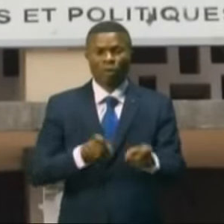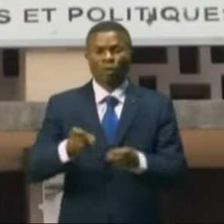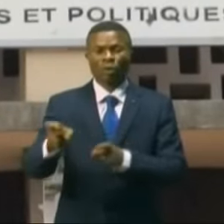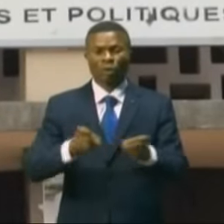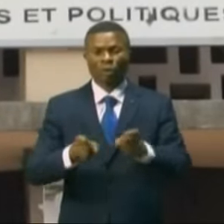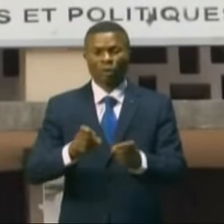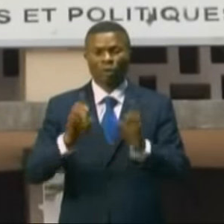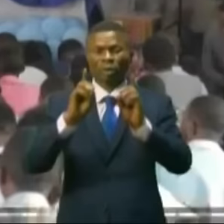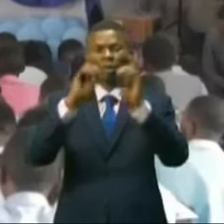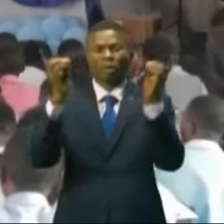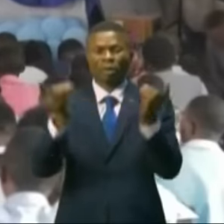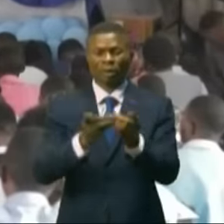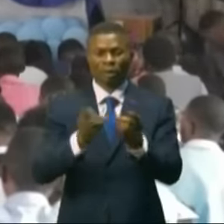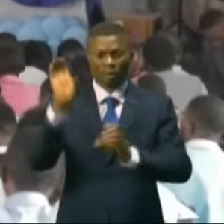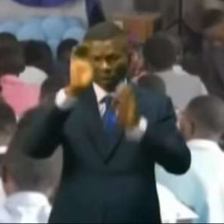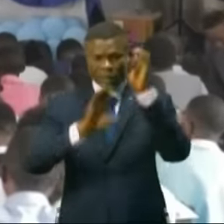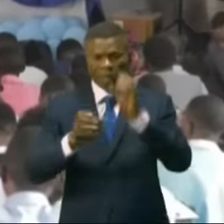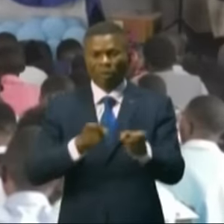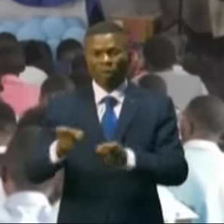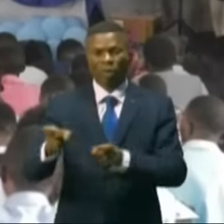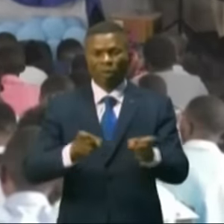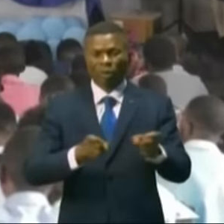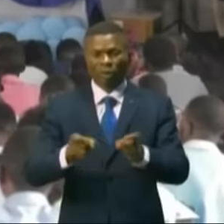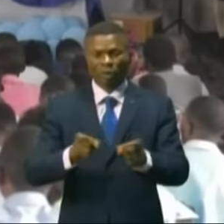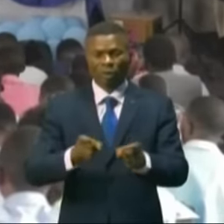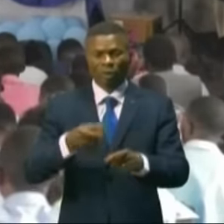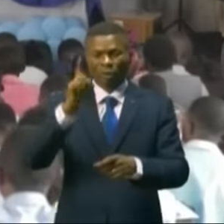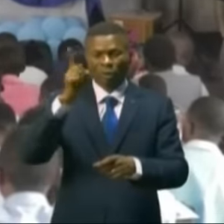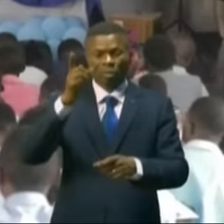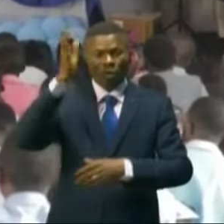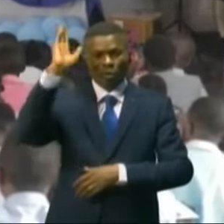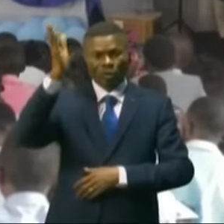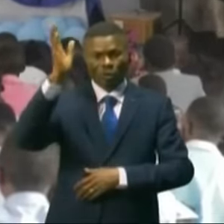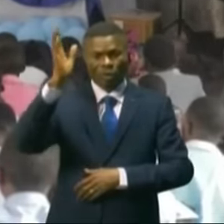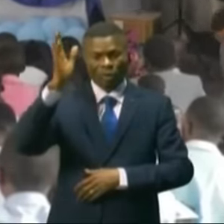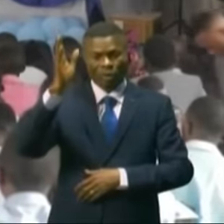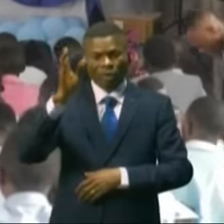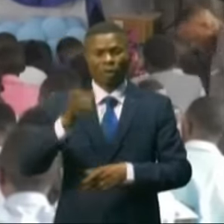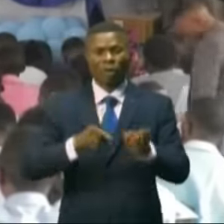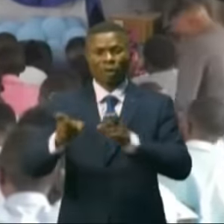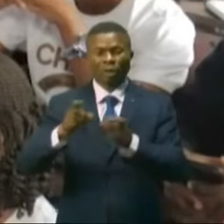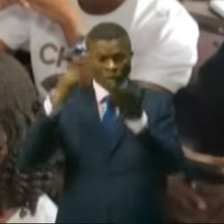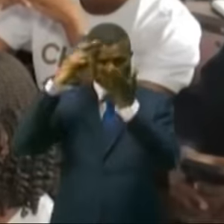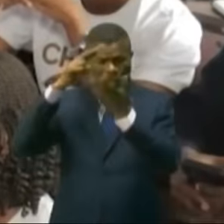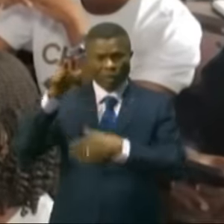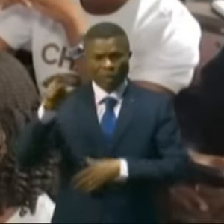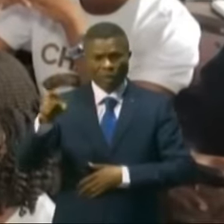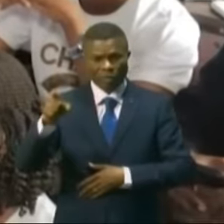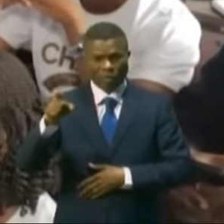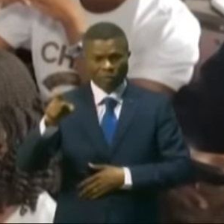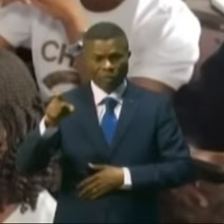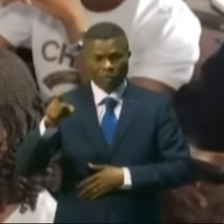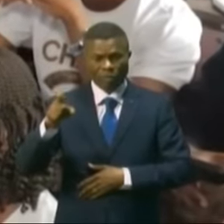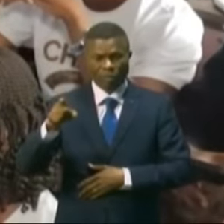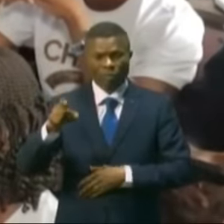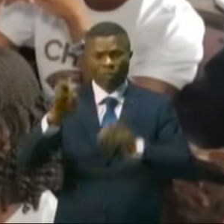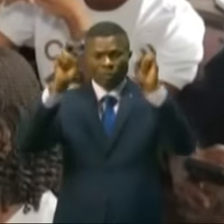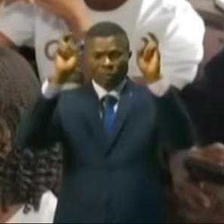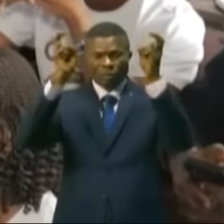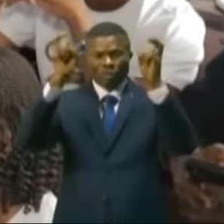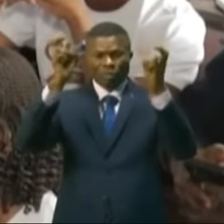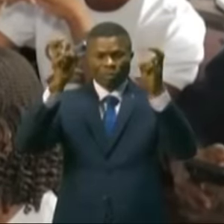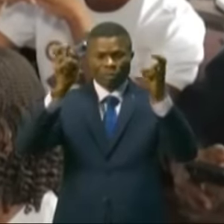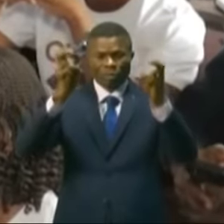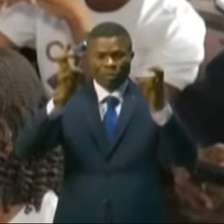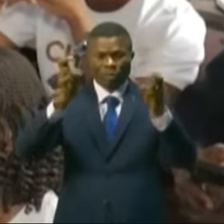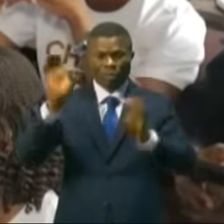le département de sciences de gestion, la première conférence de cette filière universitaire était placé sous le thème